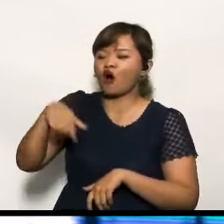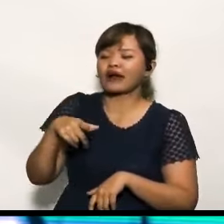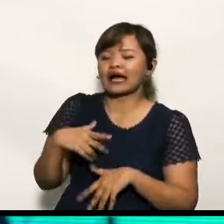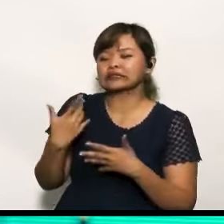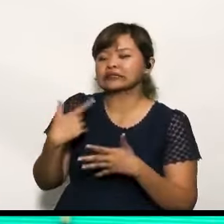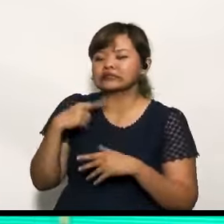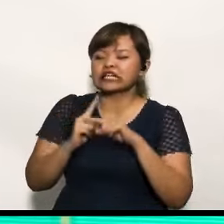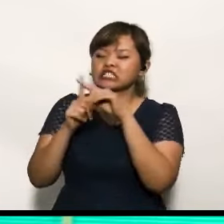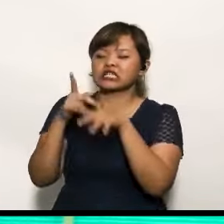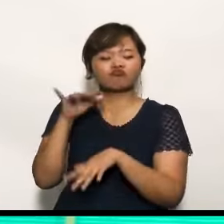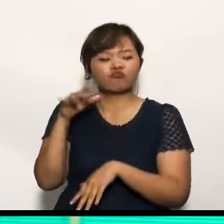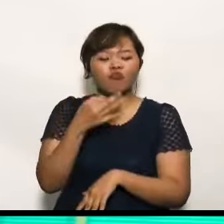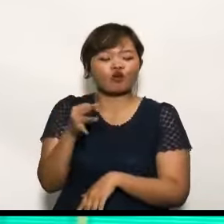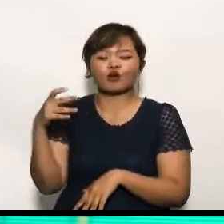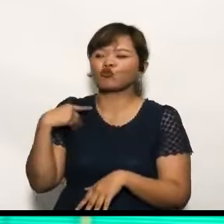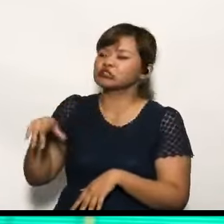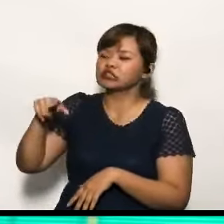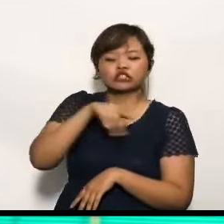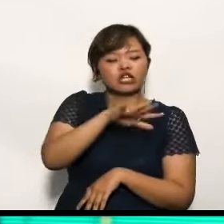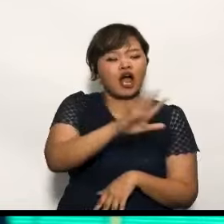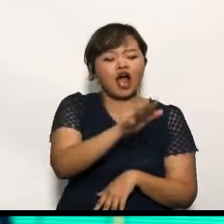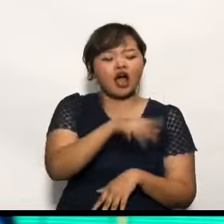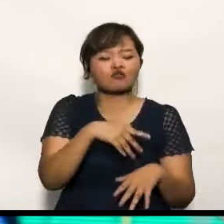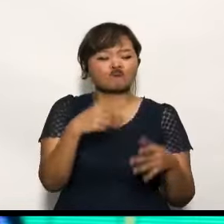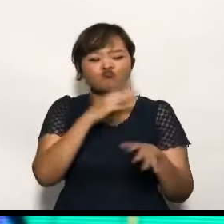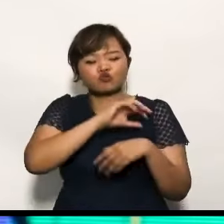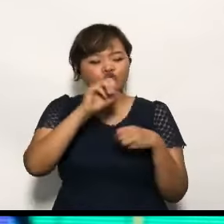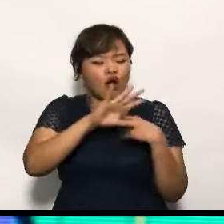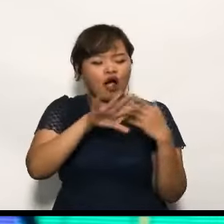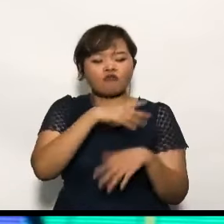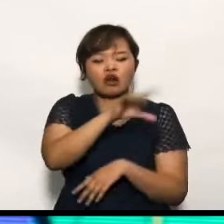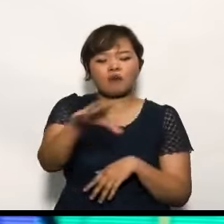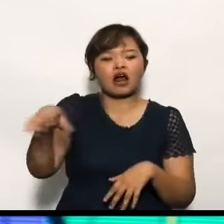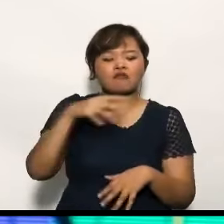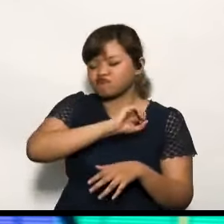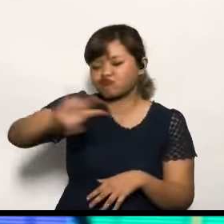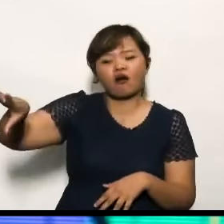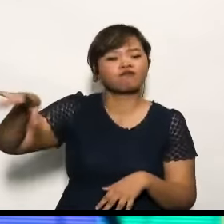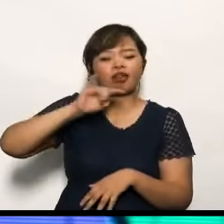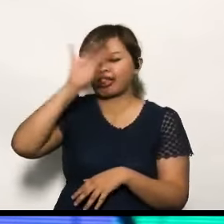harus percaya, lu buang semuanya. Akhirnya dia buang hari ini, besok diambil lagi semuanya.